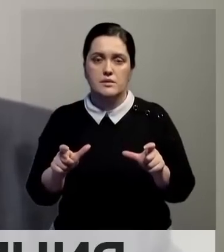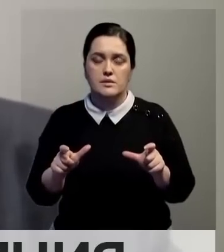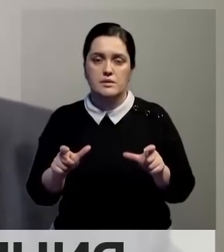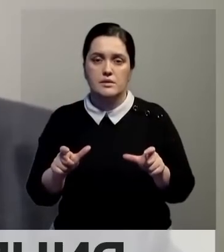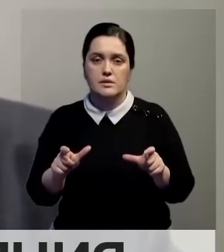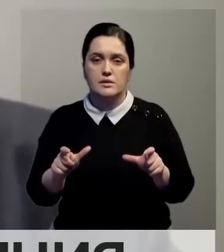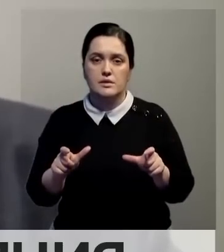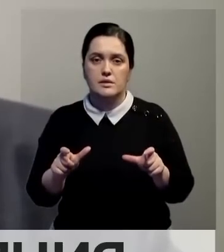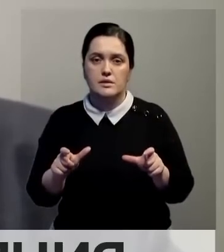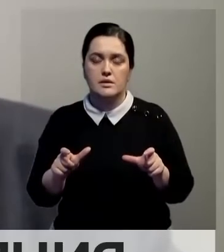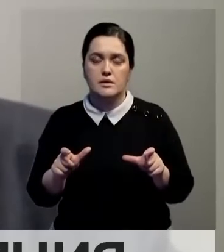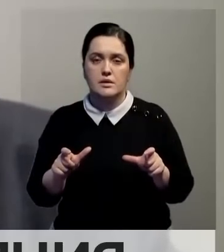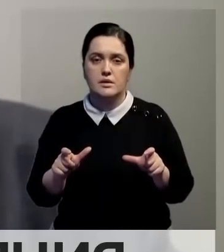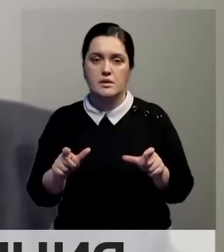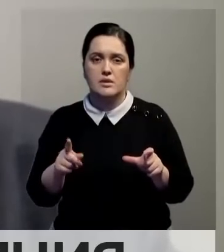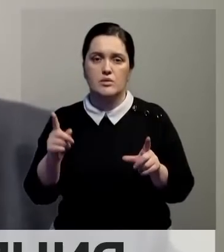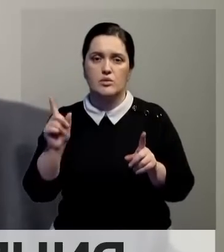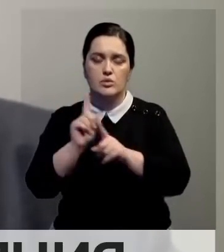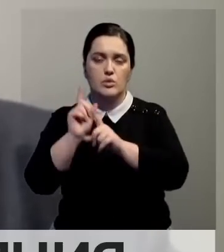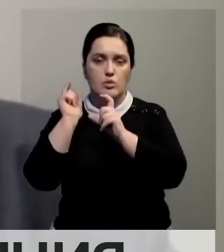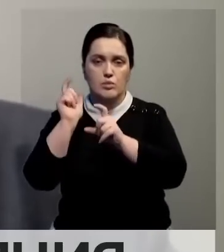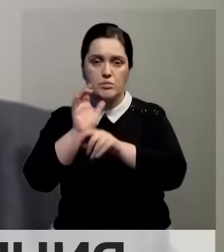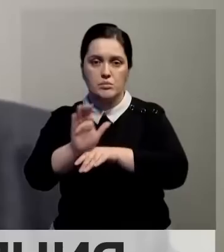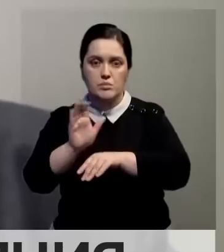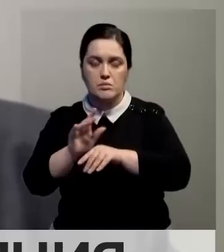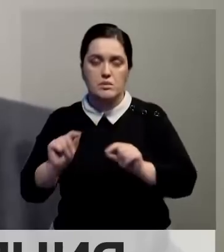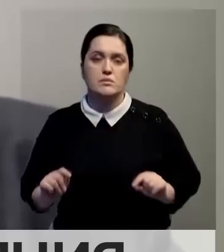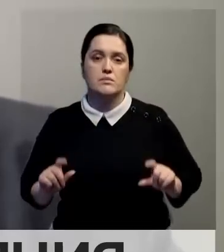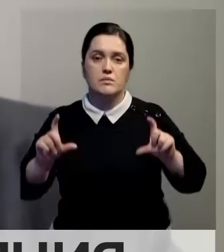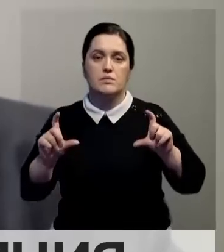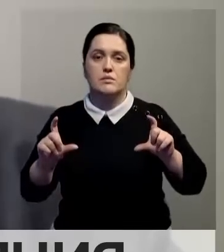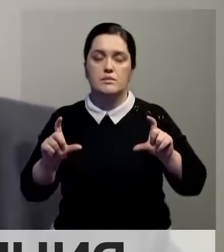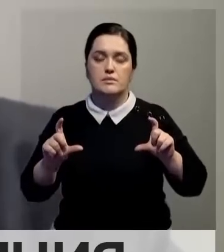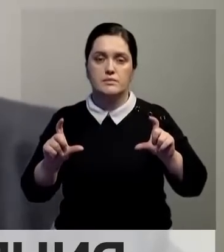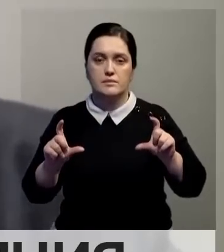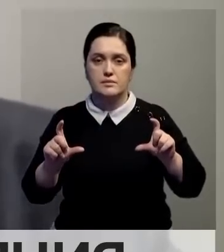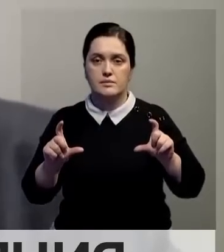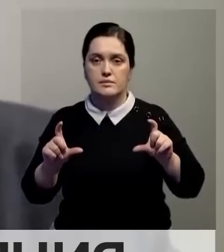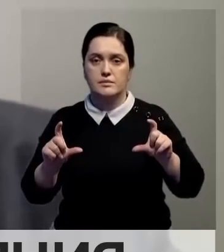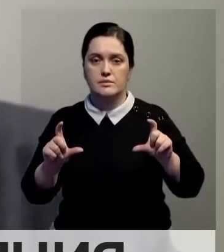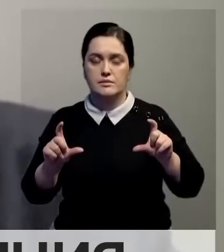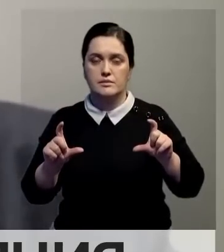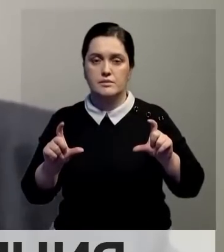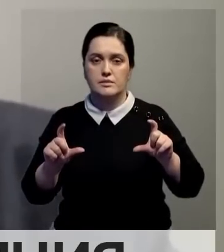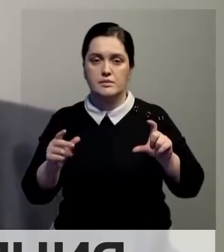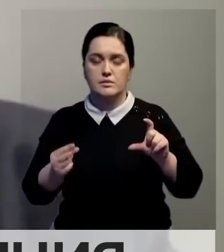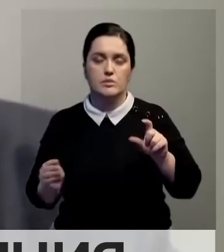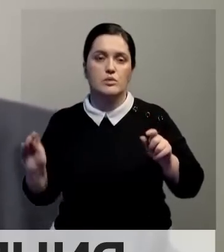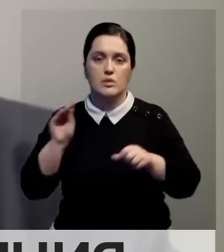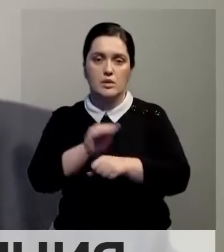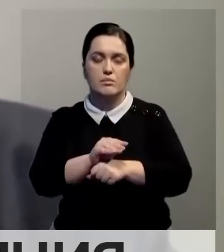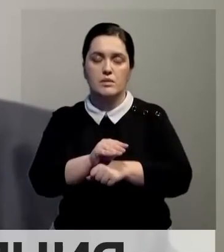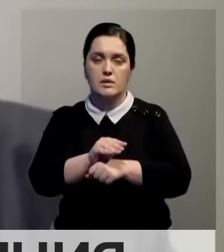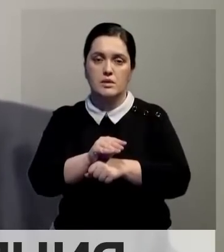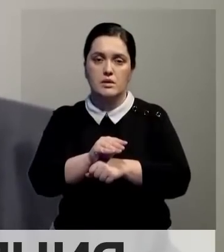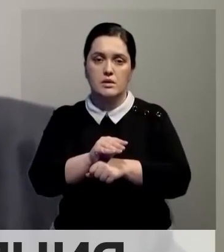действий повлияла логистика, подорожала логистика. Подняли цены производители для отгрузки